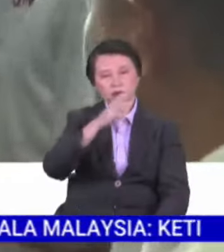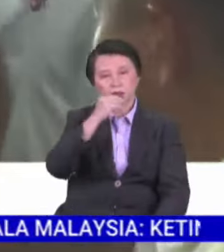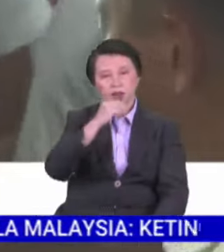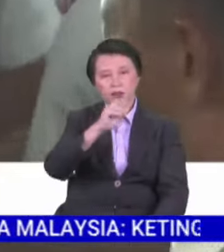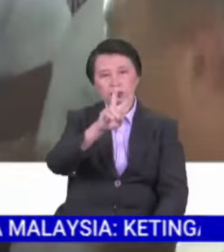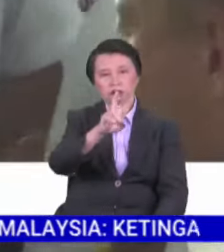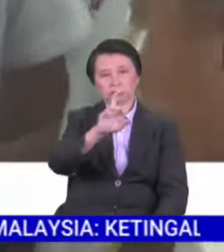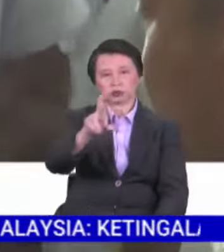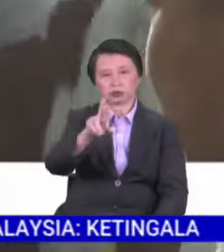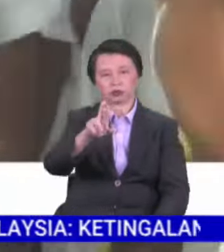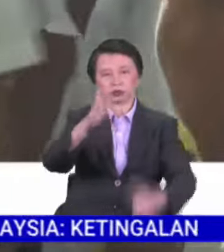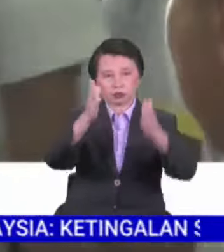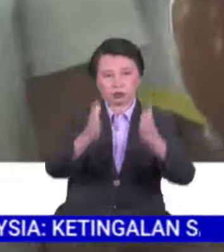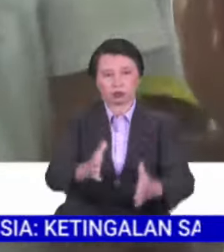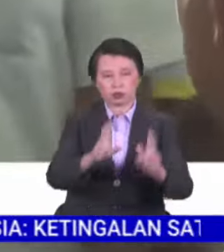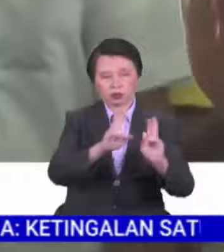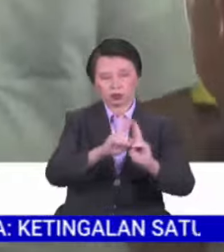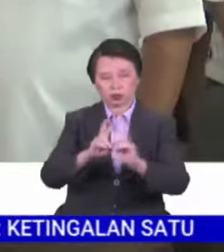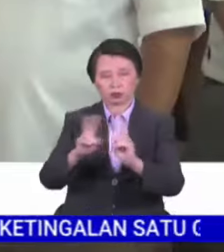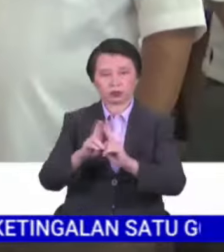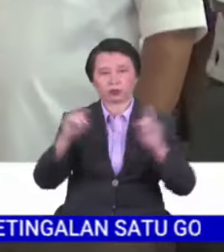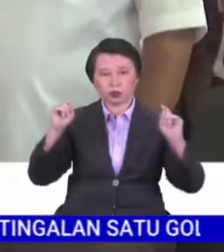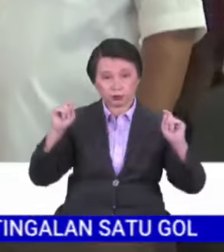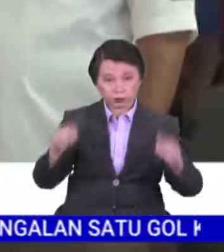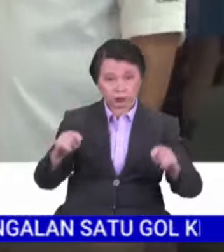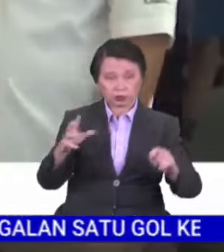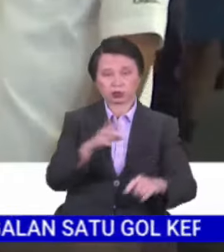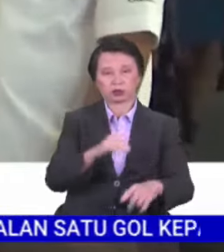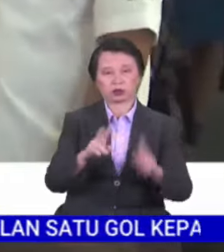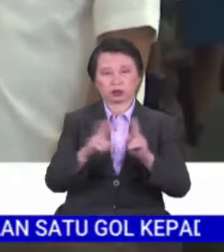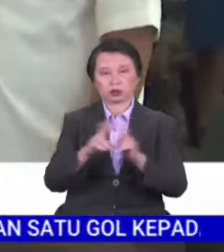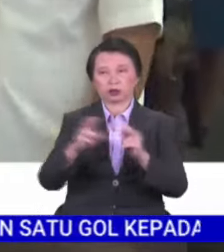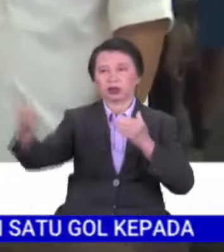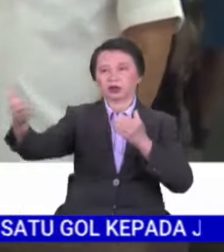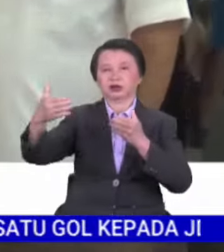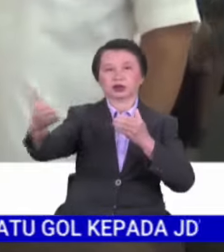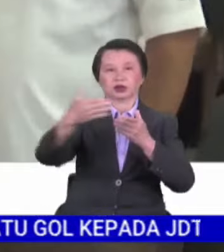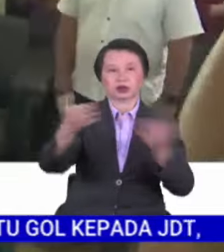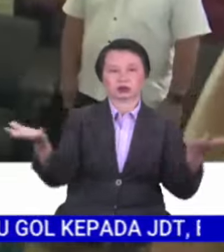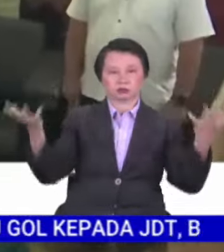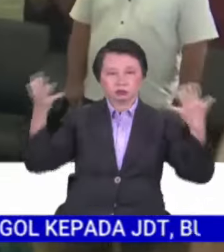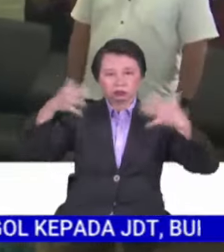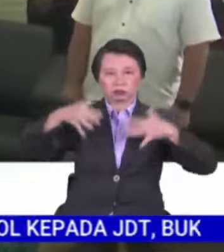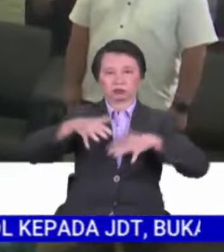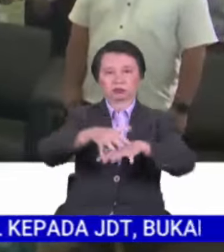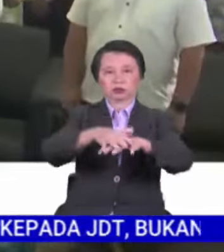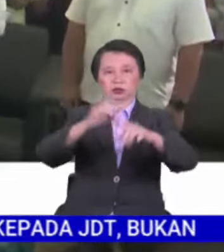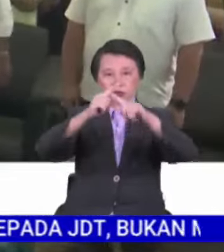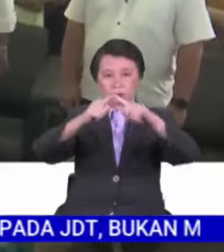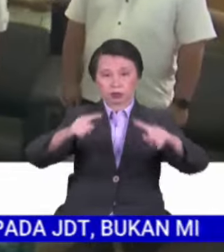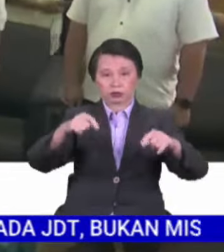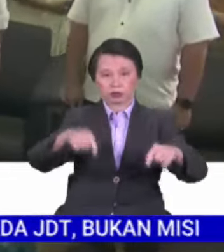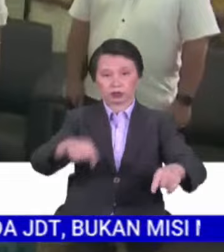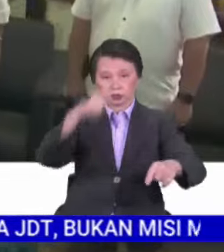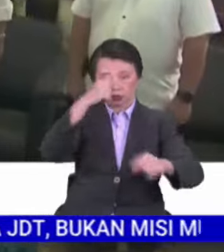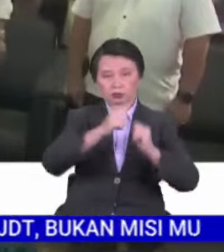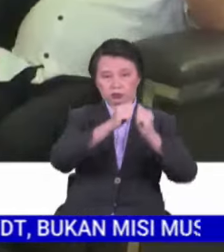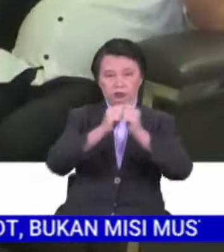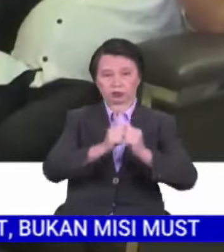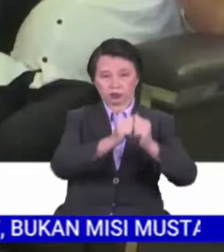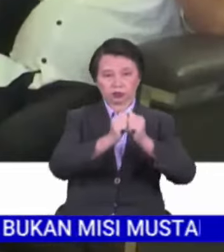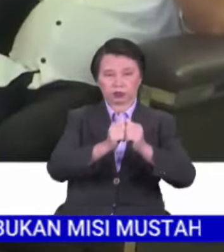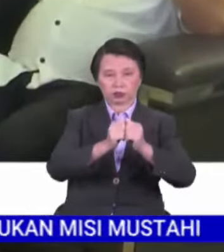kira-kira 2,000 penduduk kampung di kawasan ini dan juga kawasan terdekat telah berhimpun di Dewan ini untuk